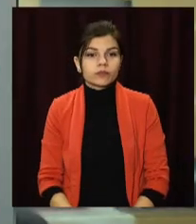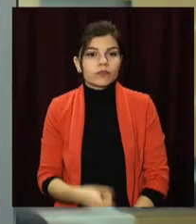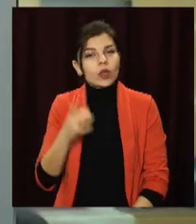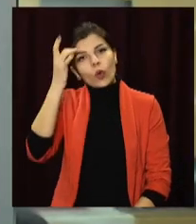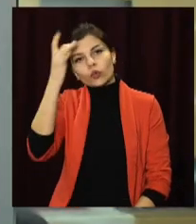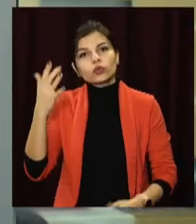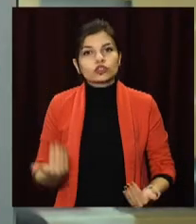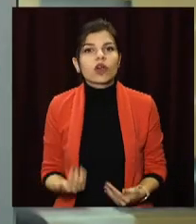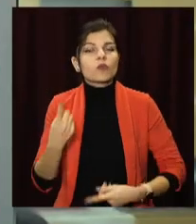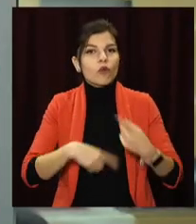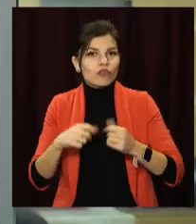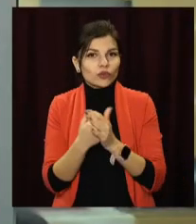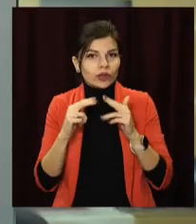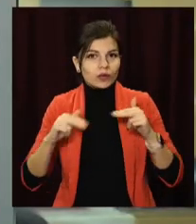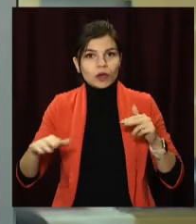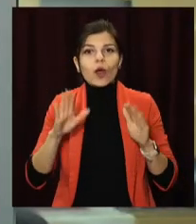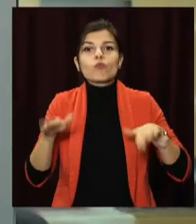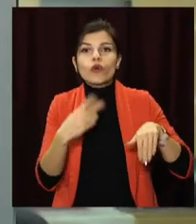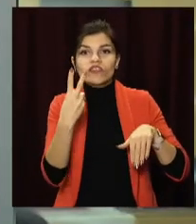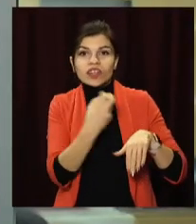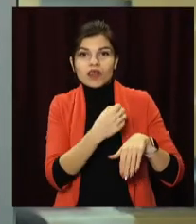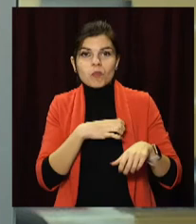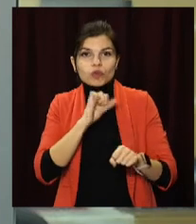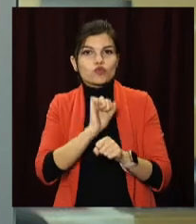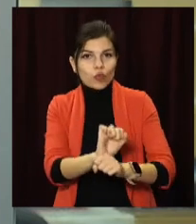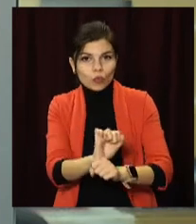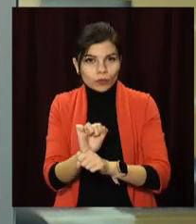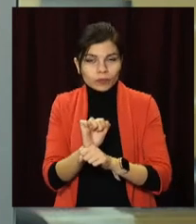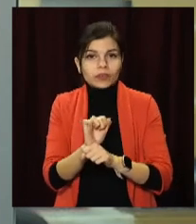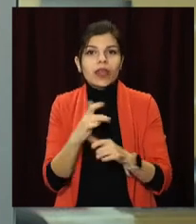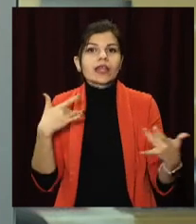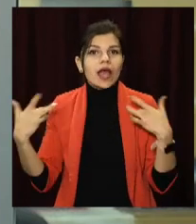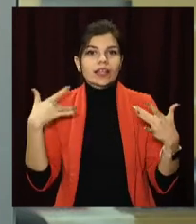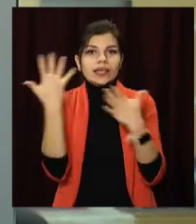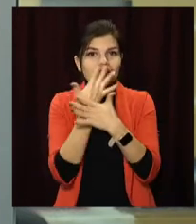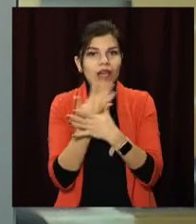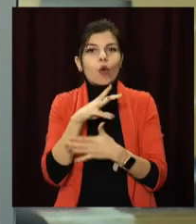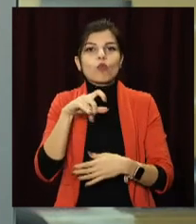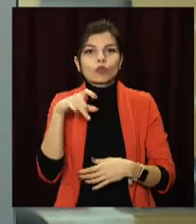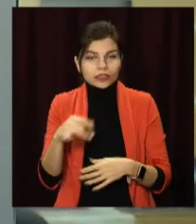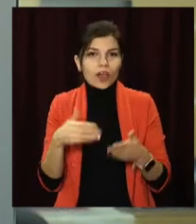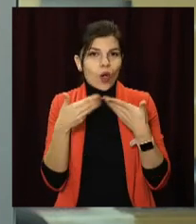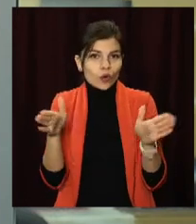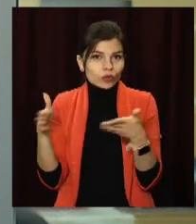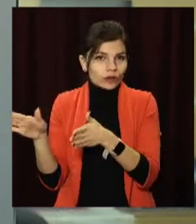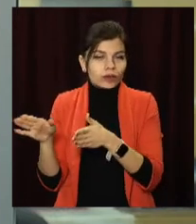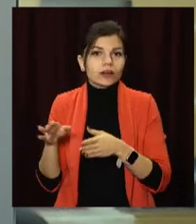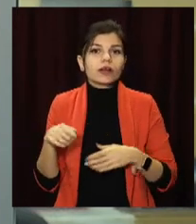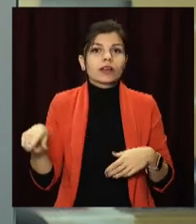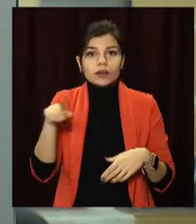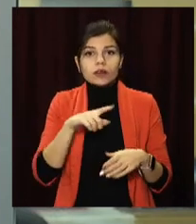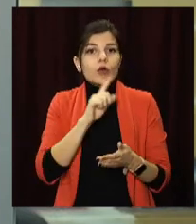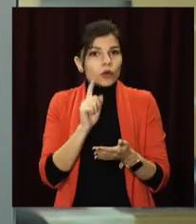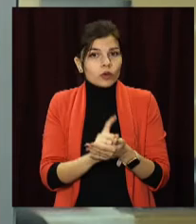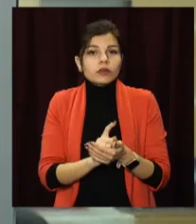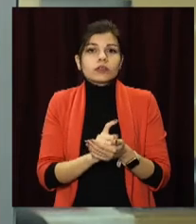Культурне життя повертається до Дніпра після двотижневої паузи. Відкрили свої двері театри, кінотеатри та музеї. Проводити дозвілля там можна з